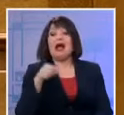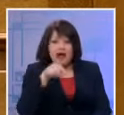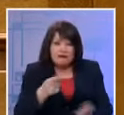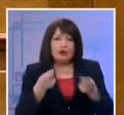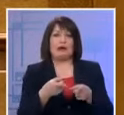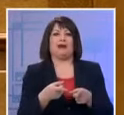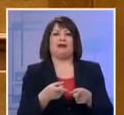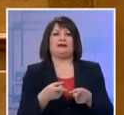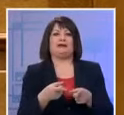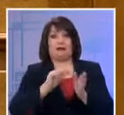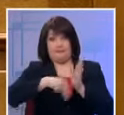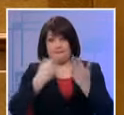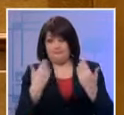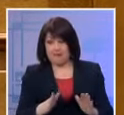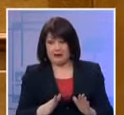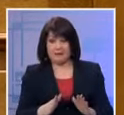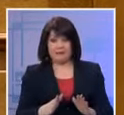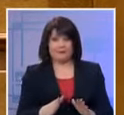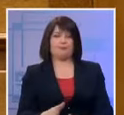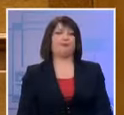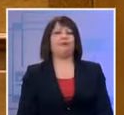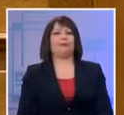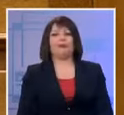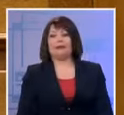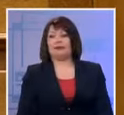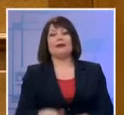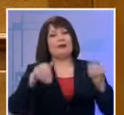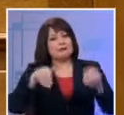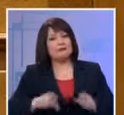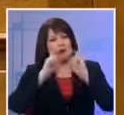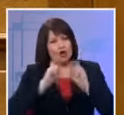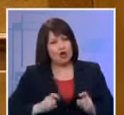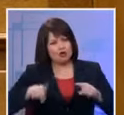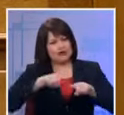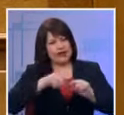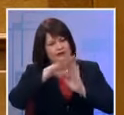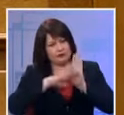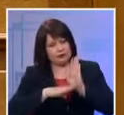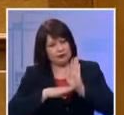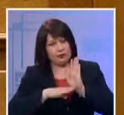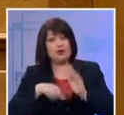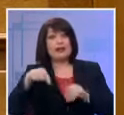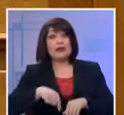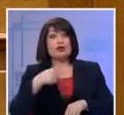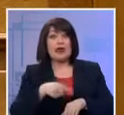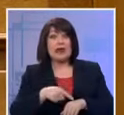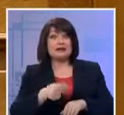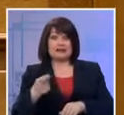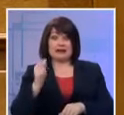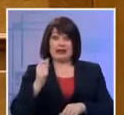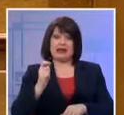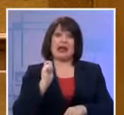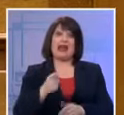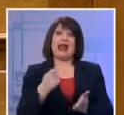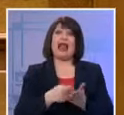ακριβώς. Υπογράψατε μεταξύ άλλων ότι θα σέβεστε τις υποχρεώσεις της χώρας. Και τώρα απειλείτε ότι αν δεν σας δώσουν χρήματα πριν